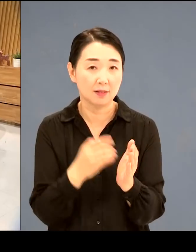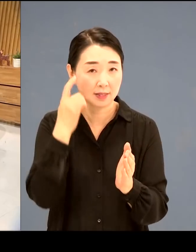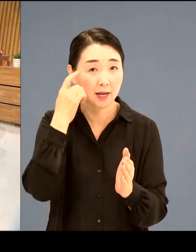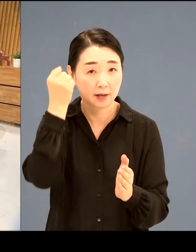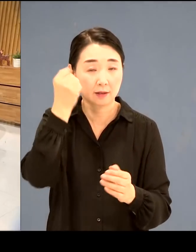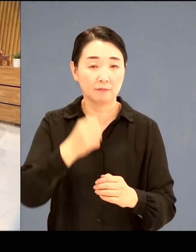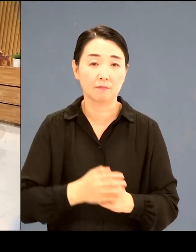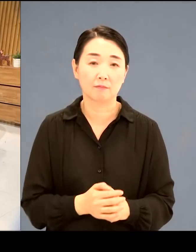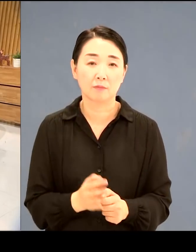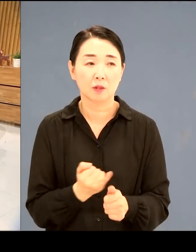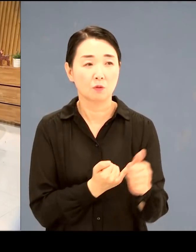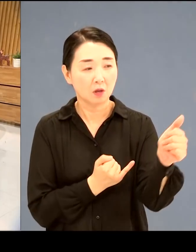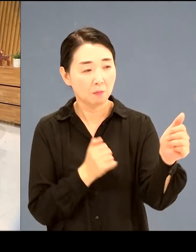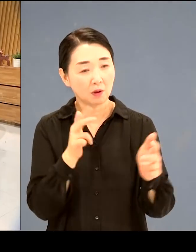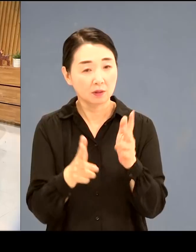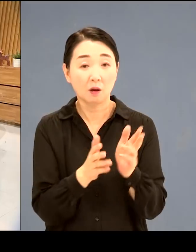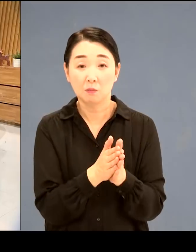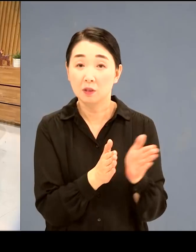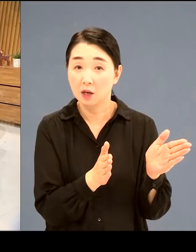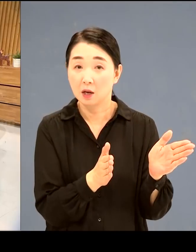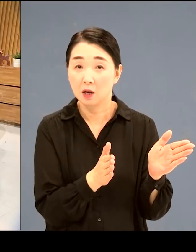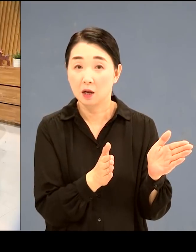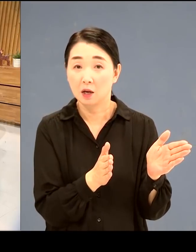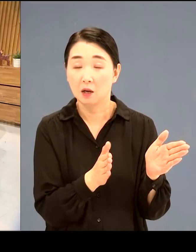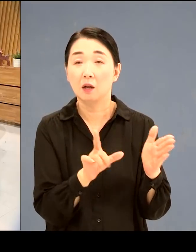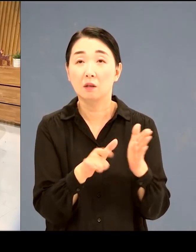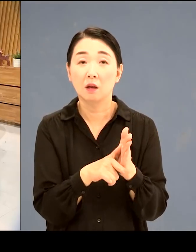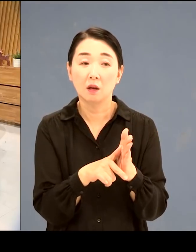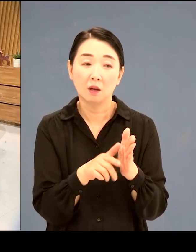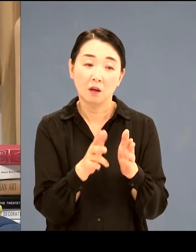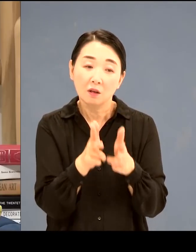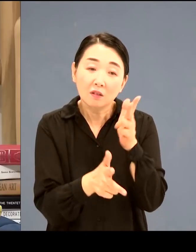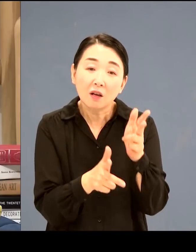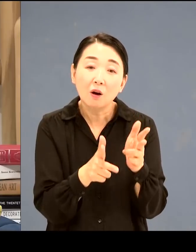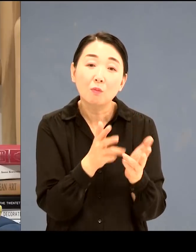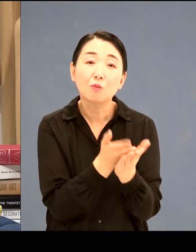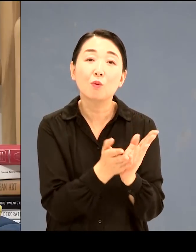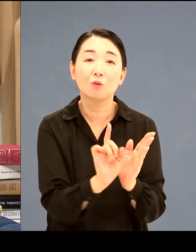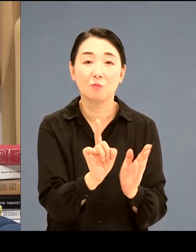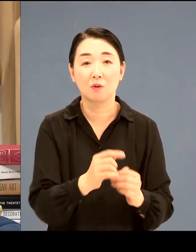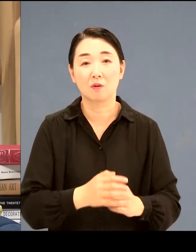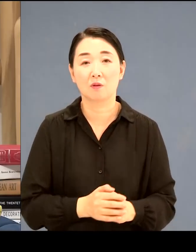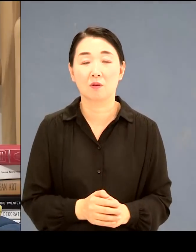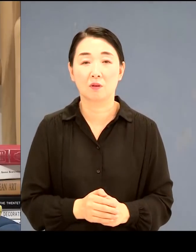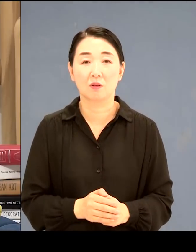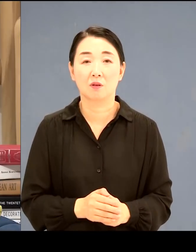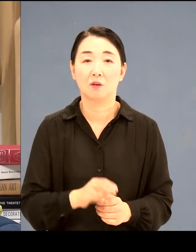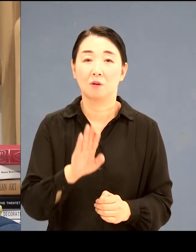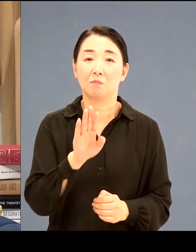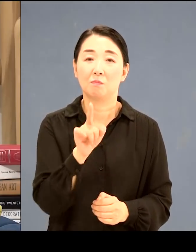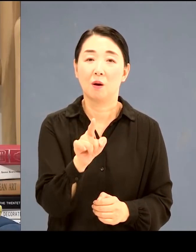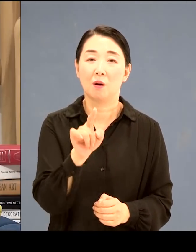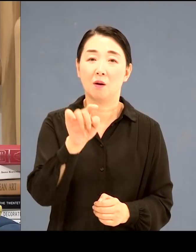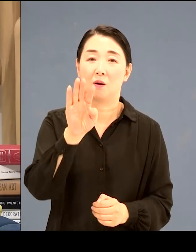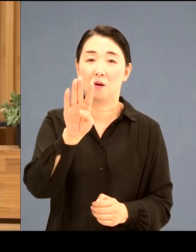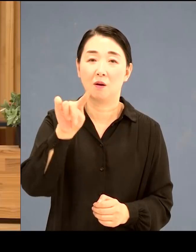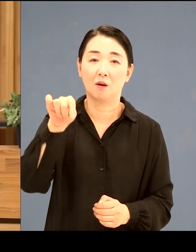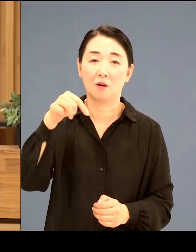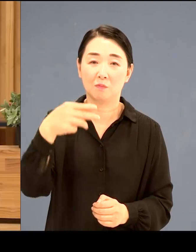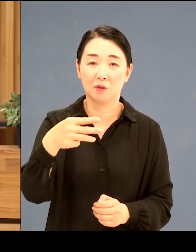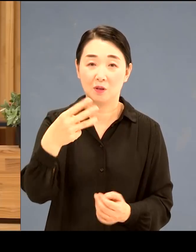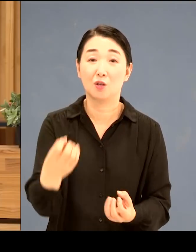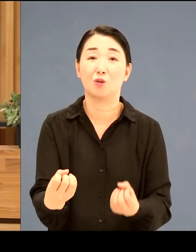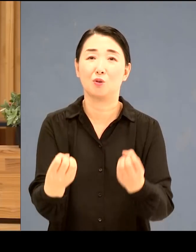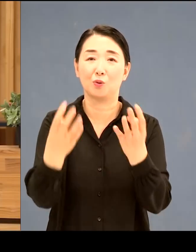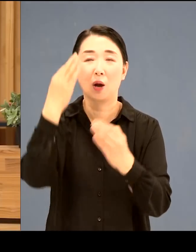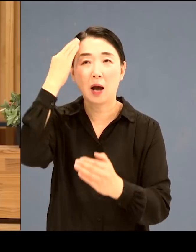근데 아까 그 남편분이 이제 사업을 시작하셨다고 하셨는데 어떤 사업이었을까요? 그 버블쇼라는 게 한국에 처음